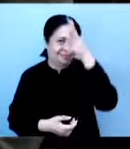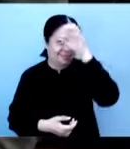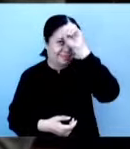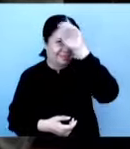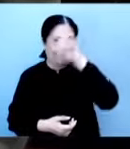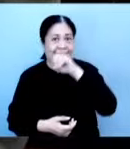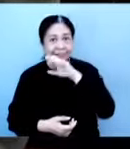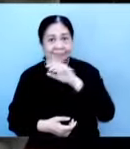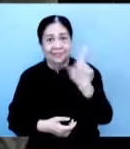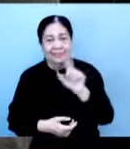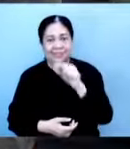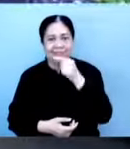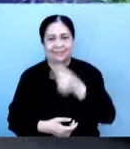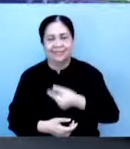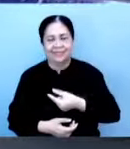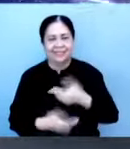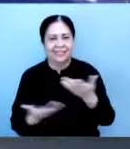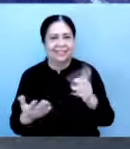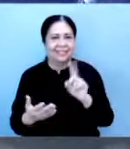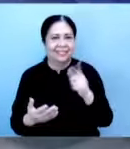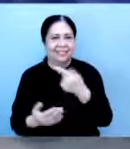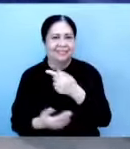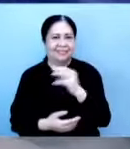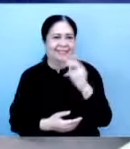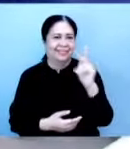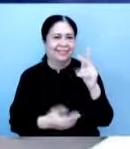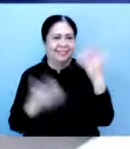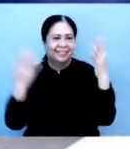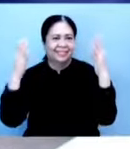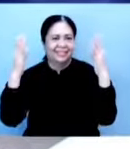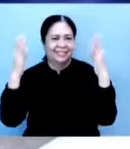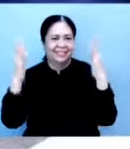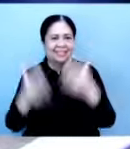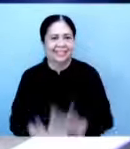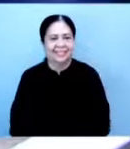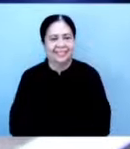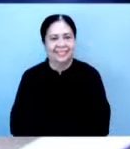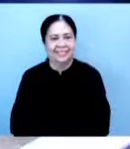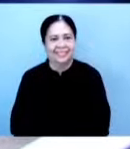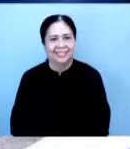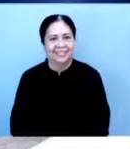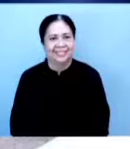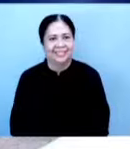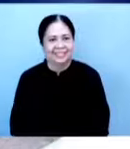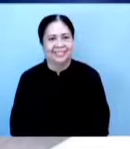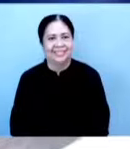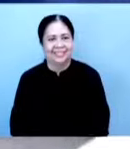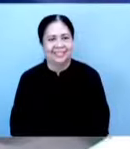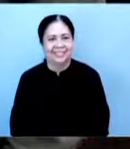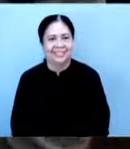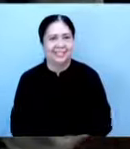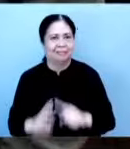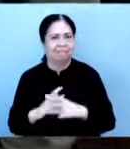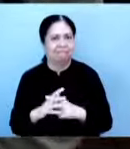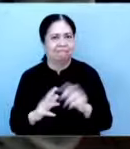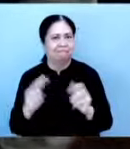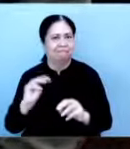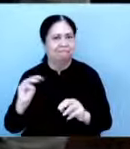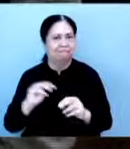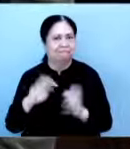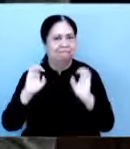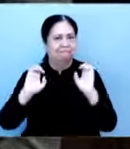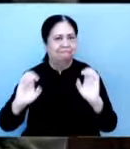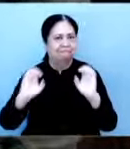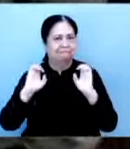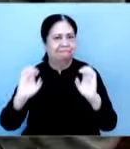lola Good morning kapatid okay bounce bounce start the Monday Jus pero ano ba bang mga pampa